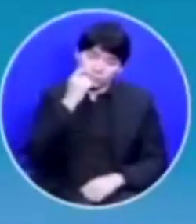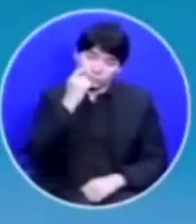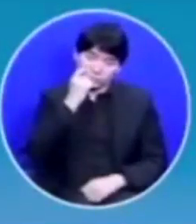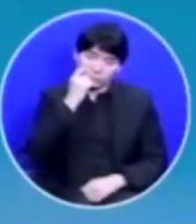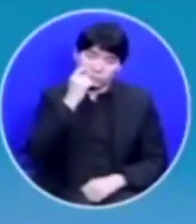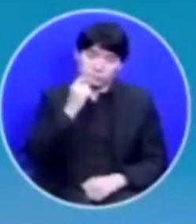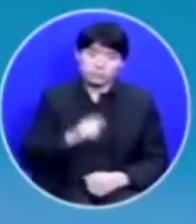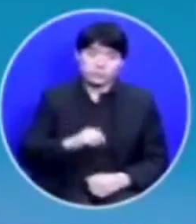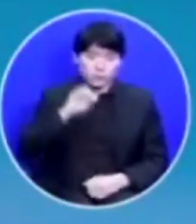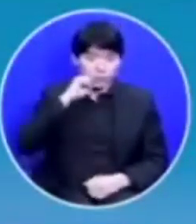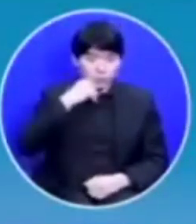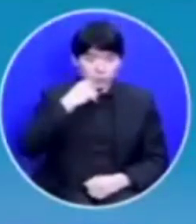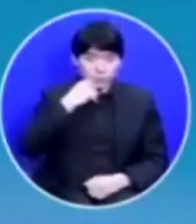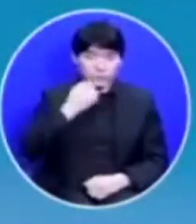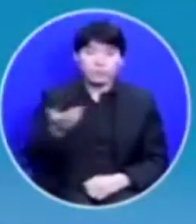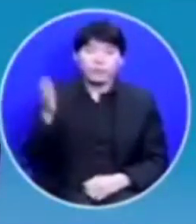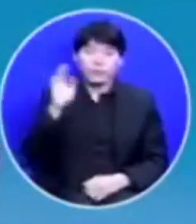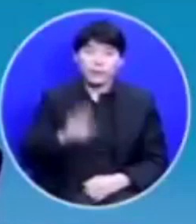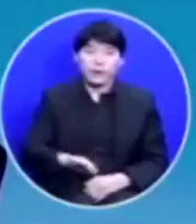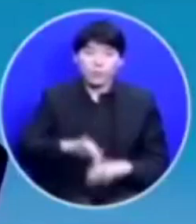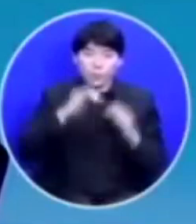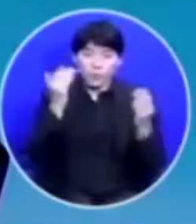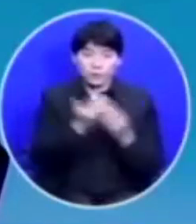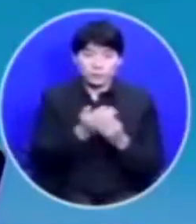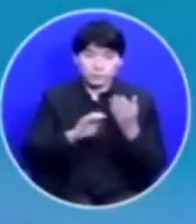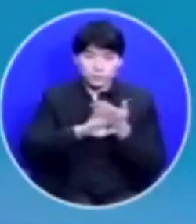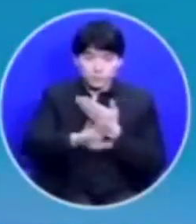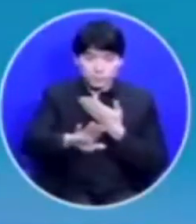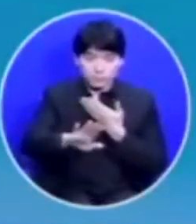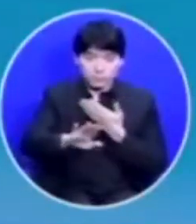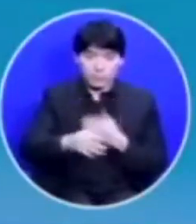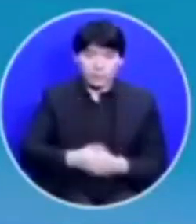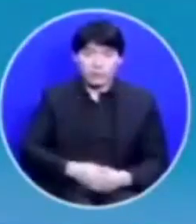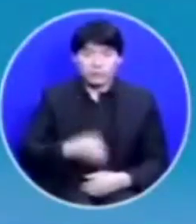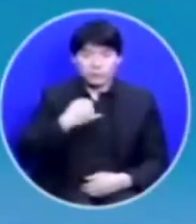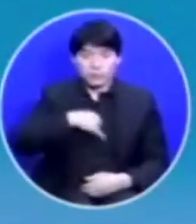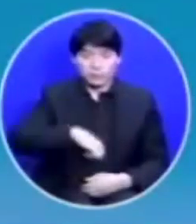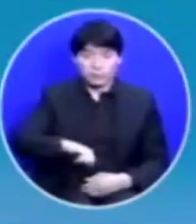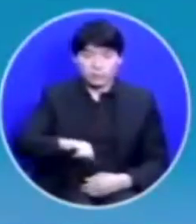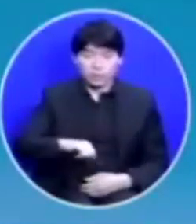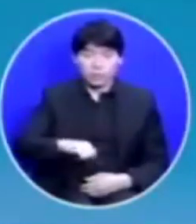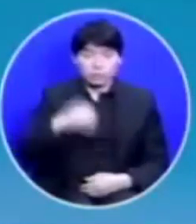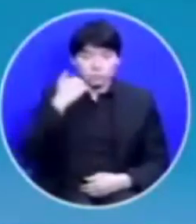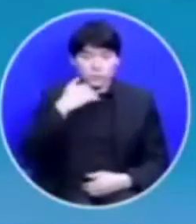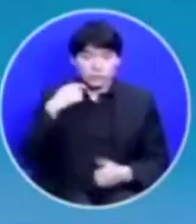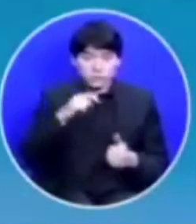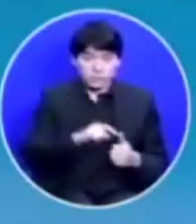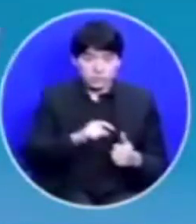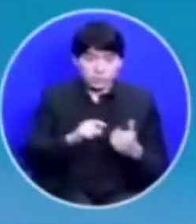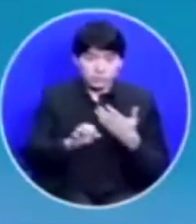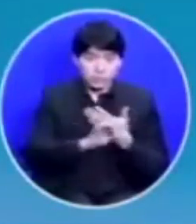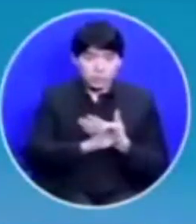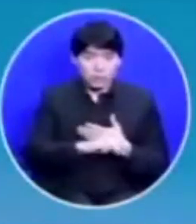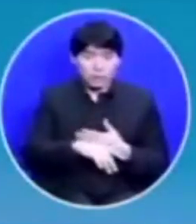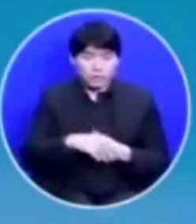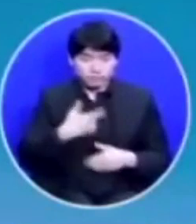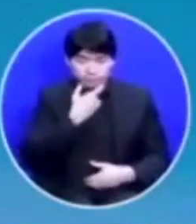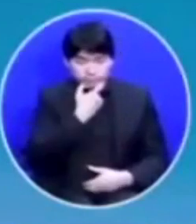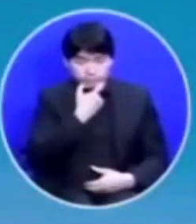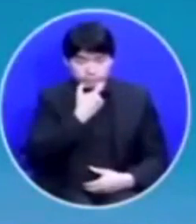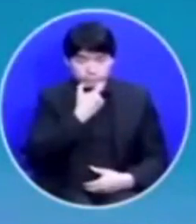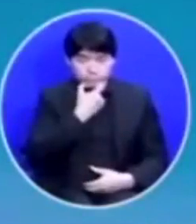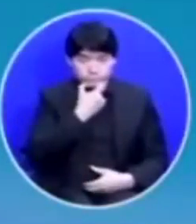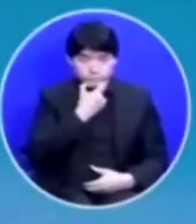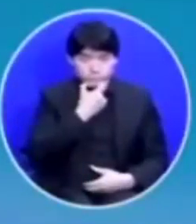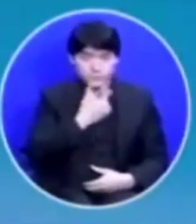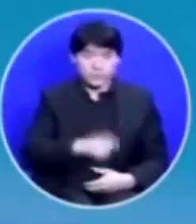했어요 근데 이 따른 완전히 다른 겁니다 이 따른 누가 시켜서 하는 것은 축 키보다 싫어해요